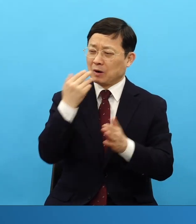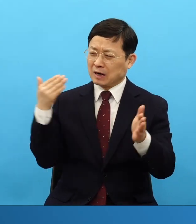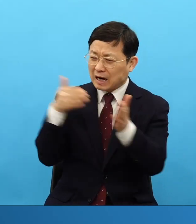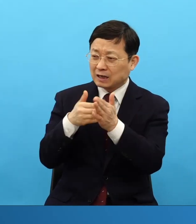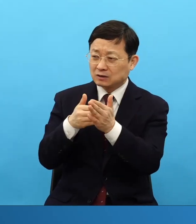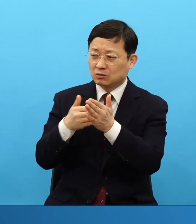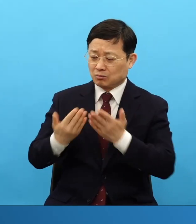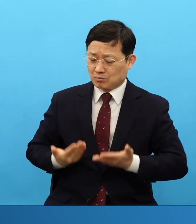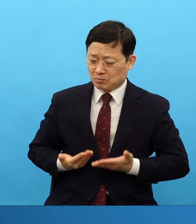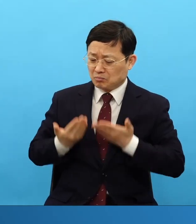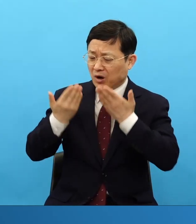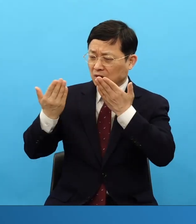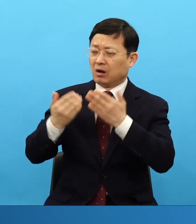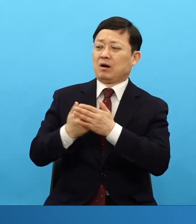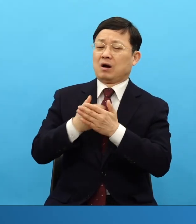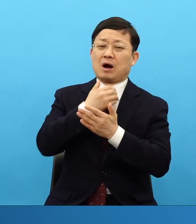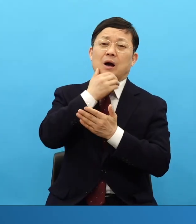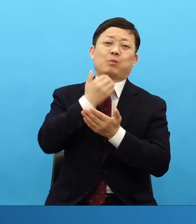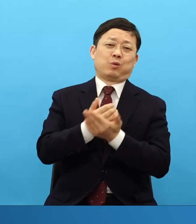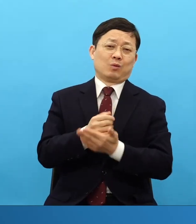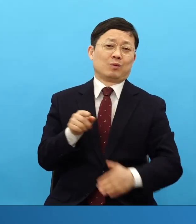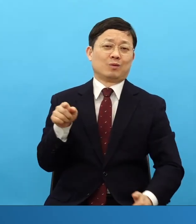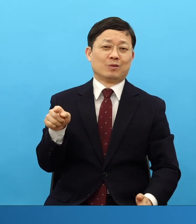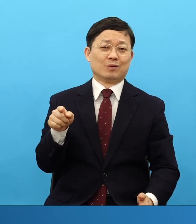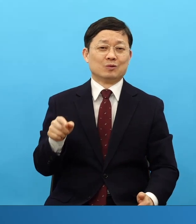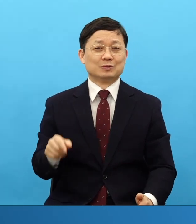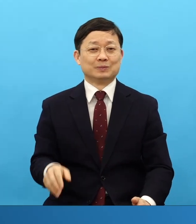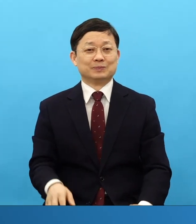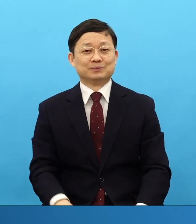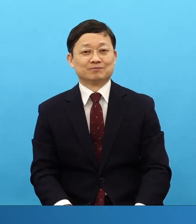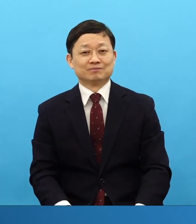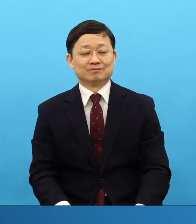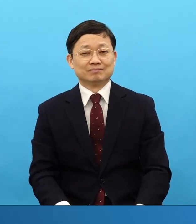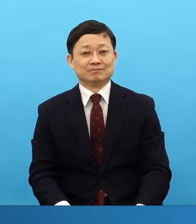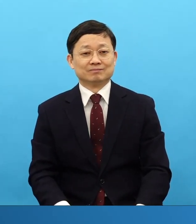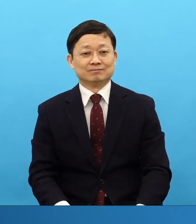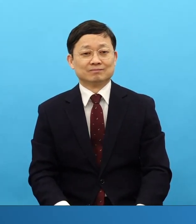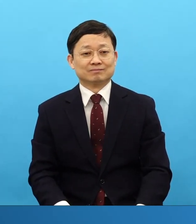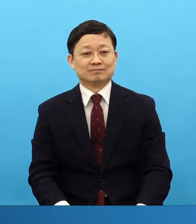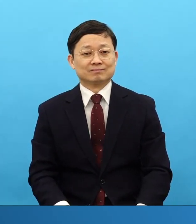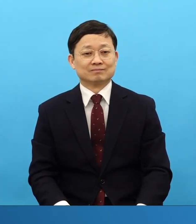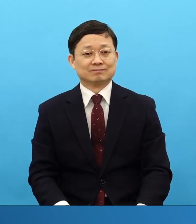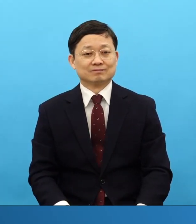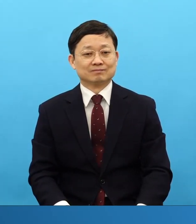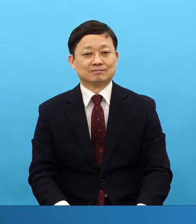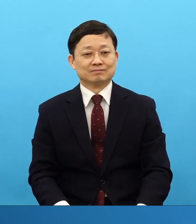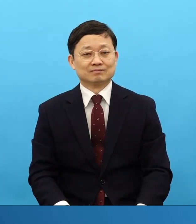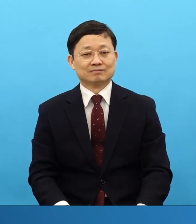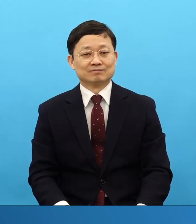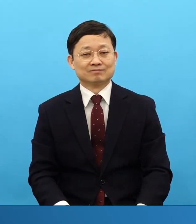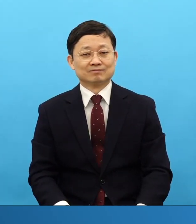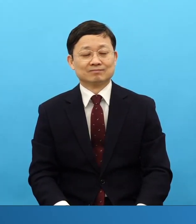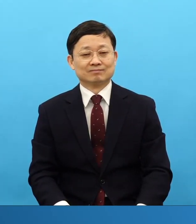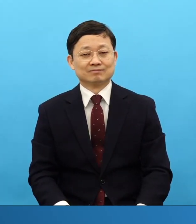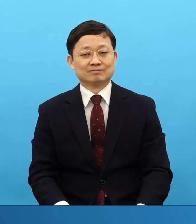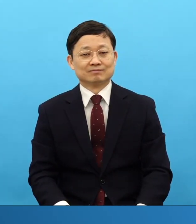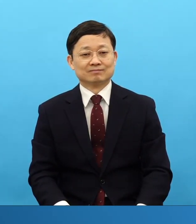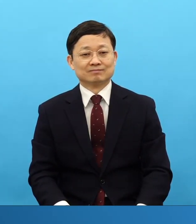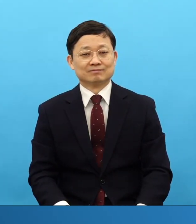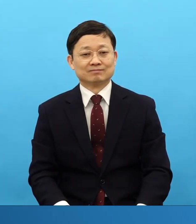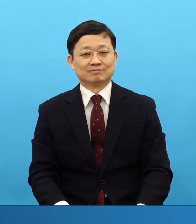말이 돼요. They staked their lives. 자, 어째서 이런 축복의 일이 나는가 하니까